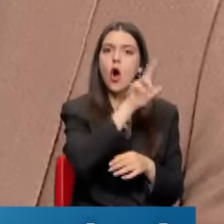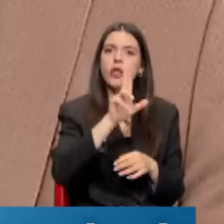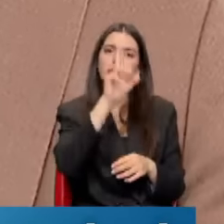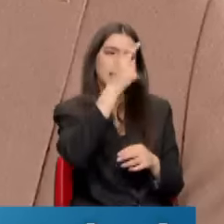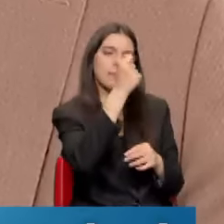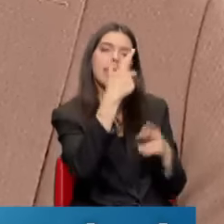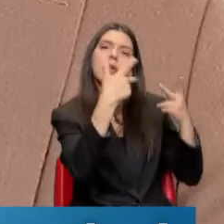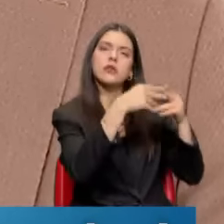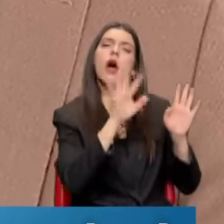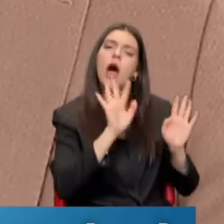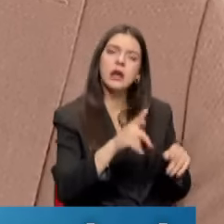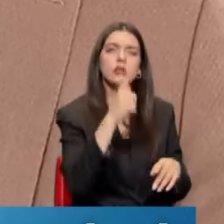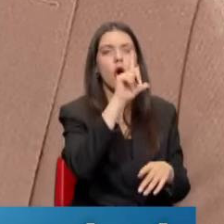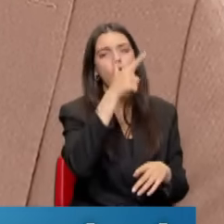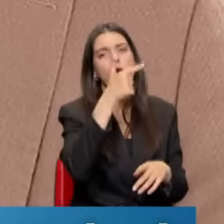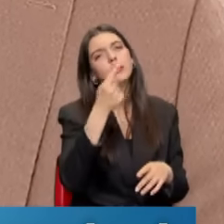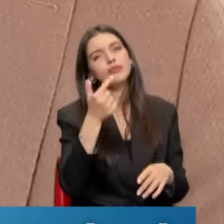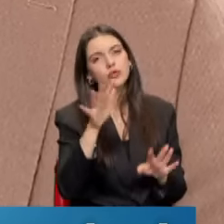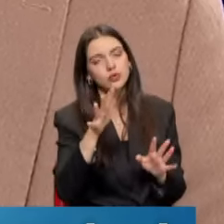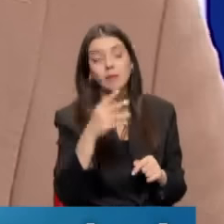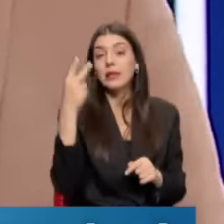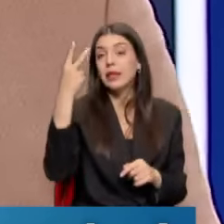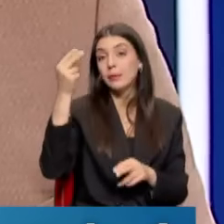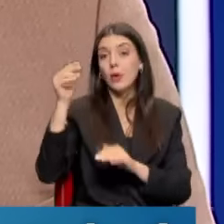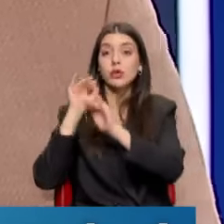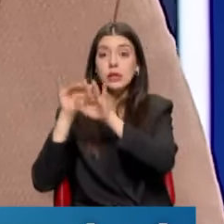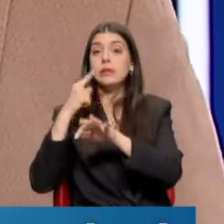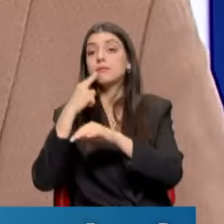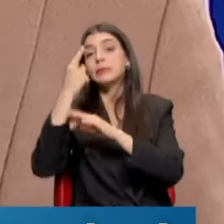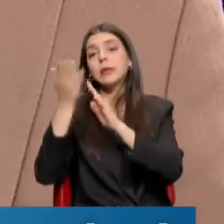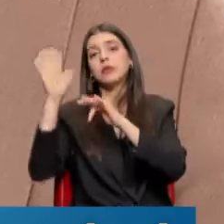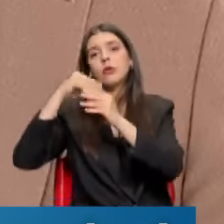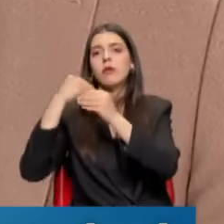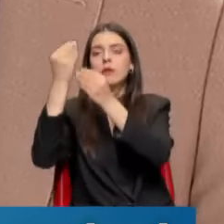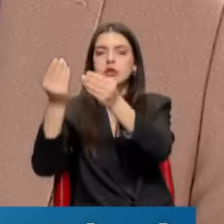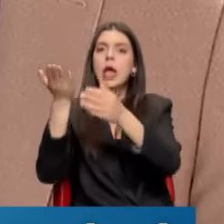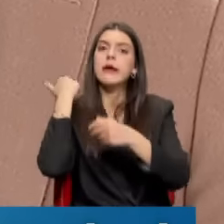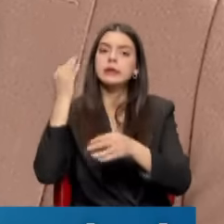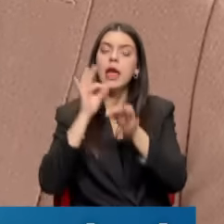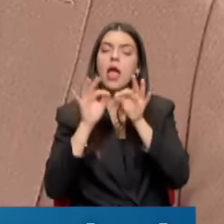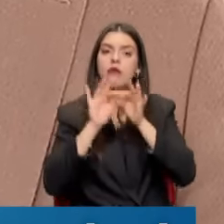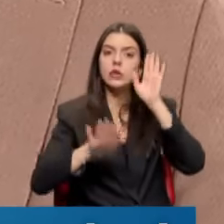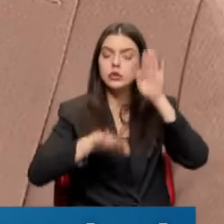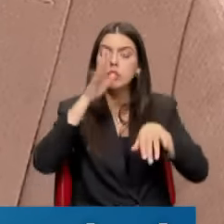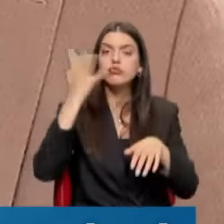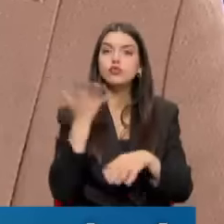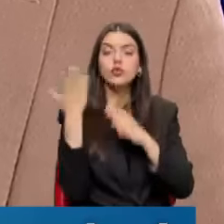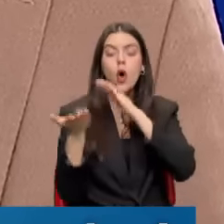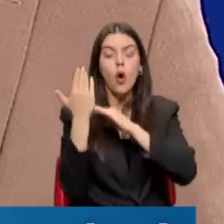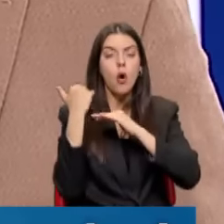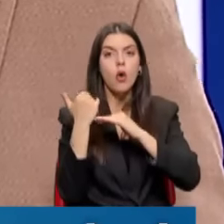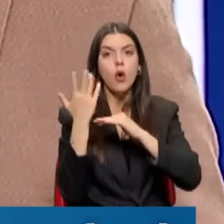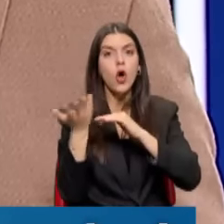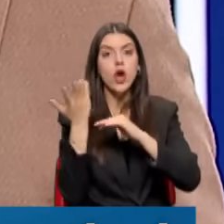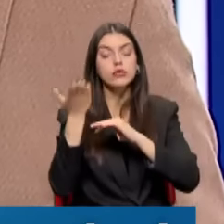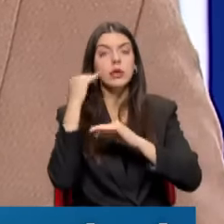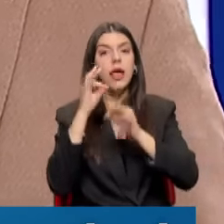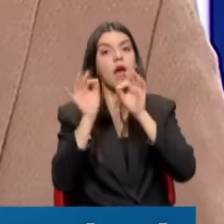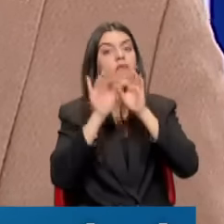yapılıyor Aslında 16,5 lira 2 lira destekleme Bir sene sonra veriliyor şimdi eskiden enflasyon bu kadar yüksek değilken o bir sene sonra verilen